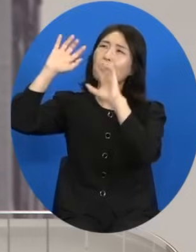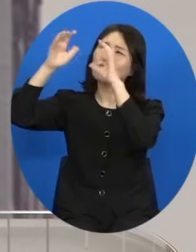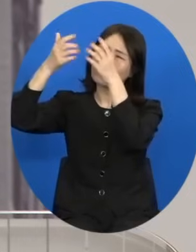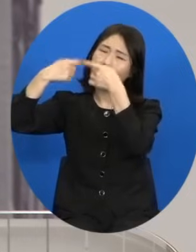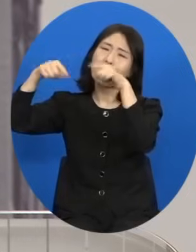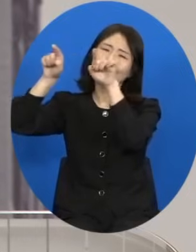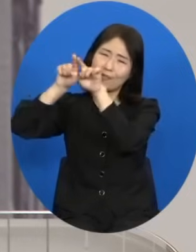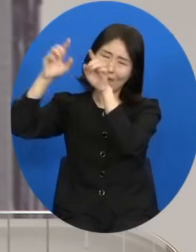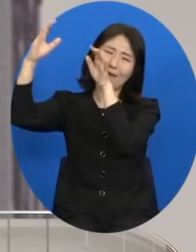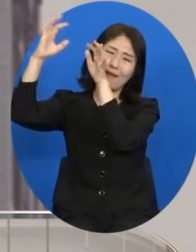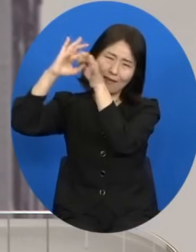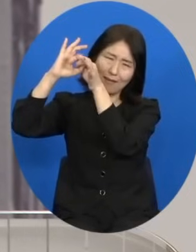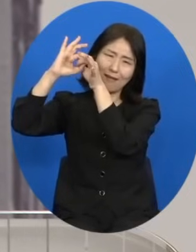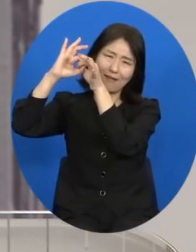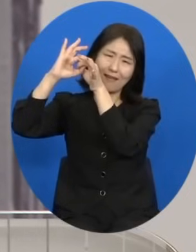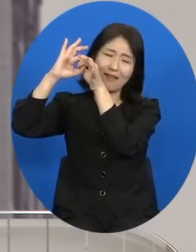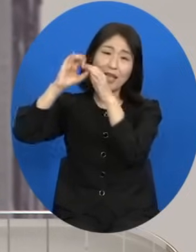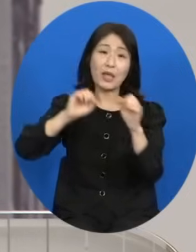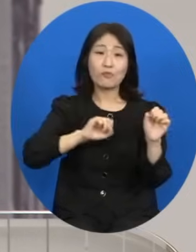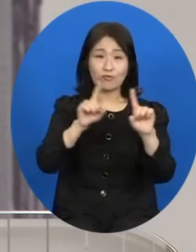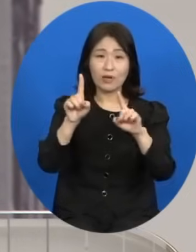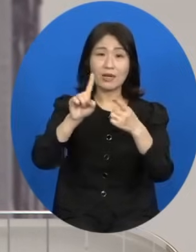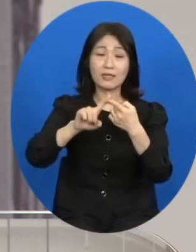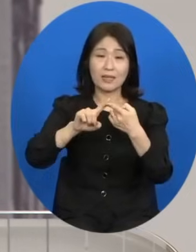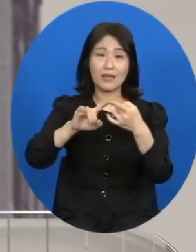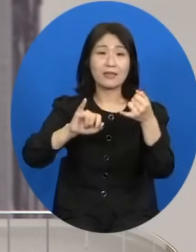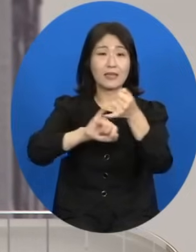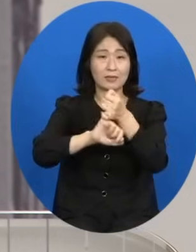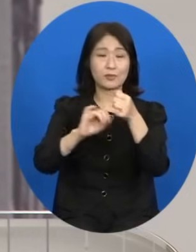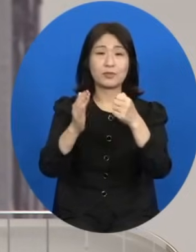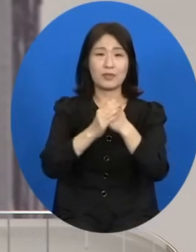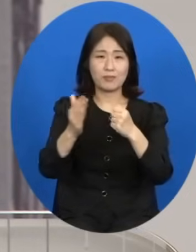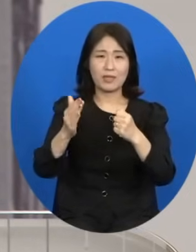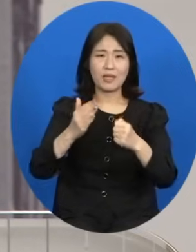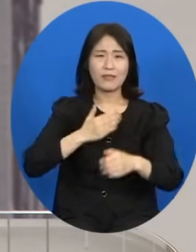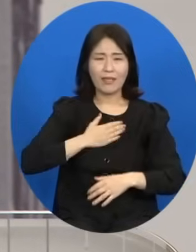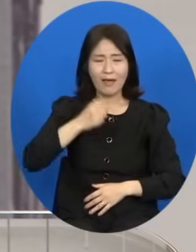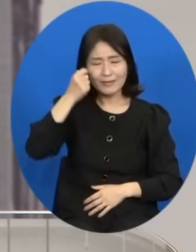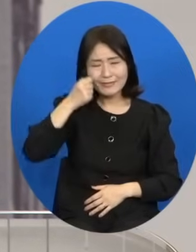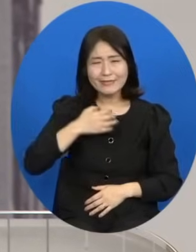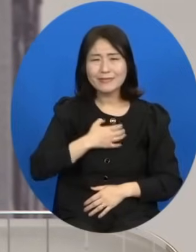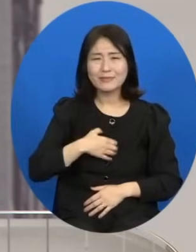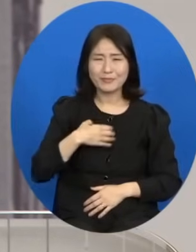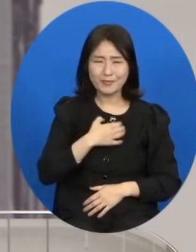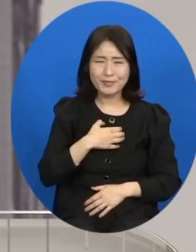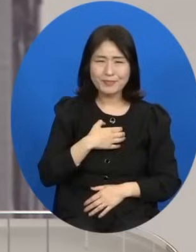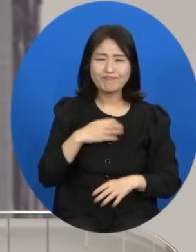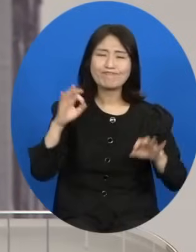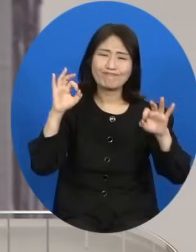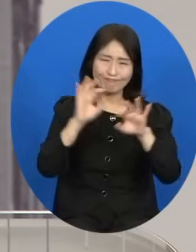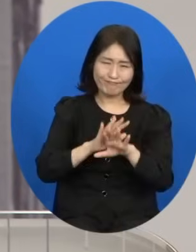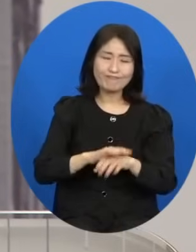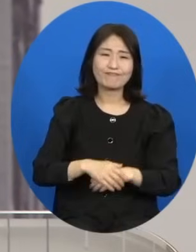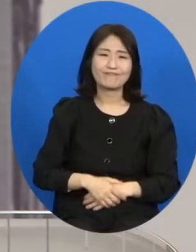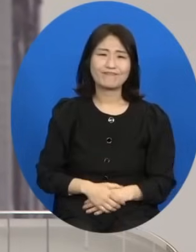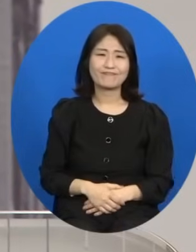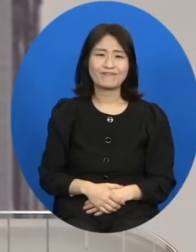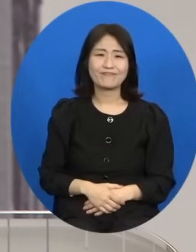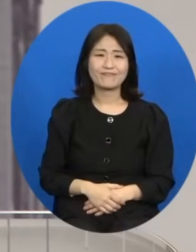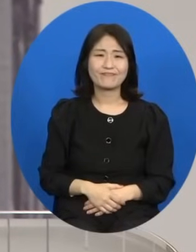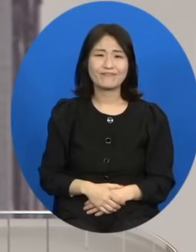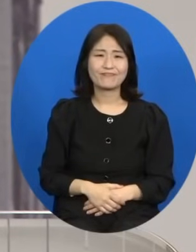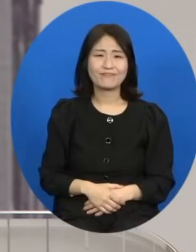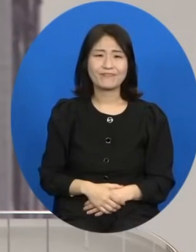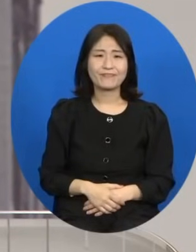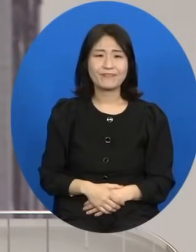부활을 할 것이다라고 약속하셨기 때문에 그렇습니다 사도 바울이 신자의 죽음을 가지고 계속 슬퍼할 이유가 없다라고